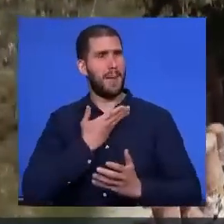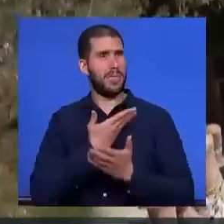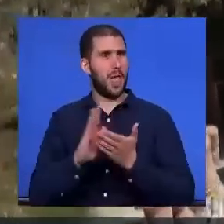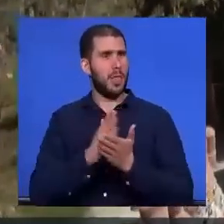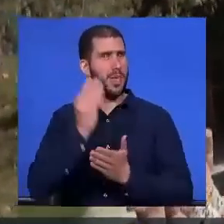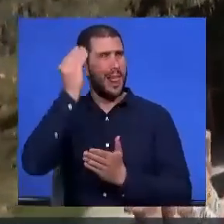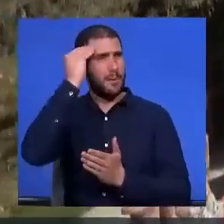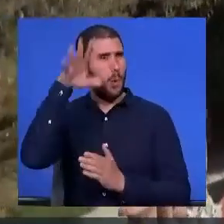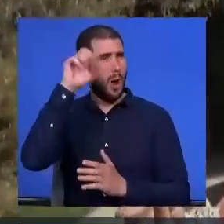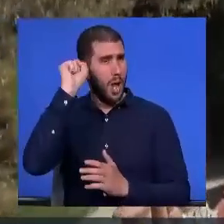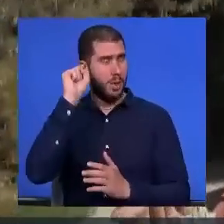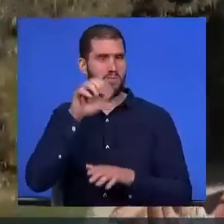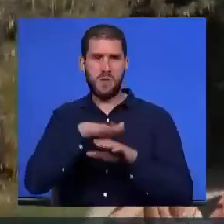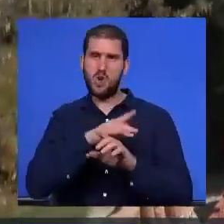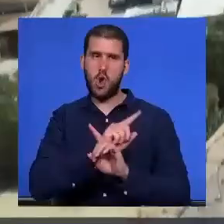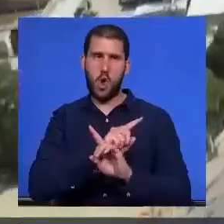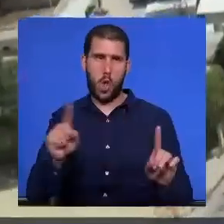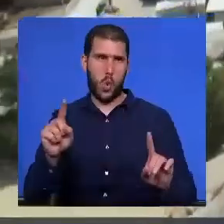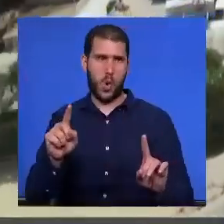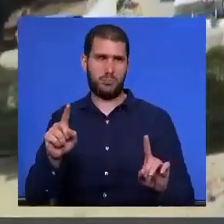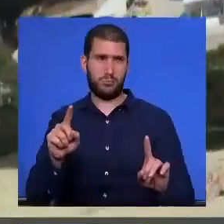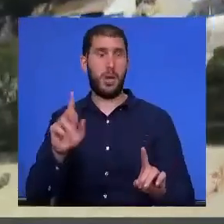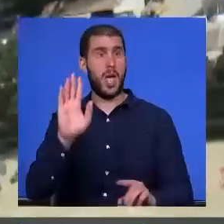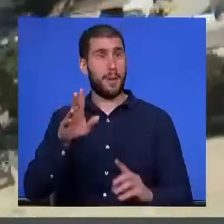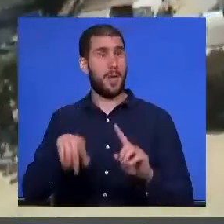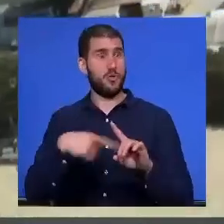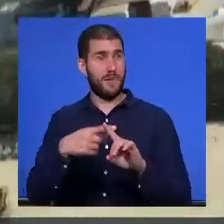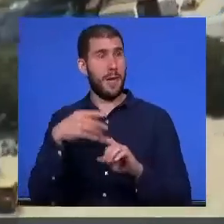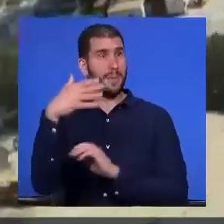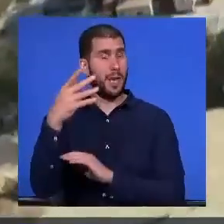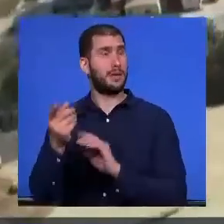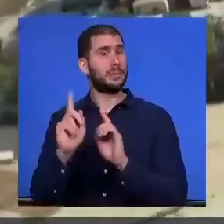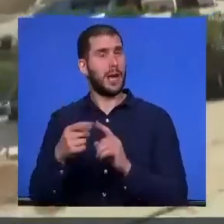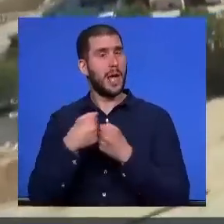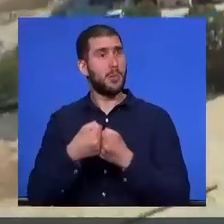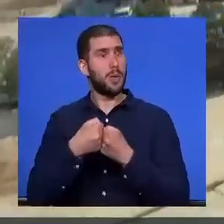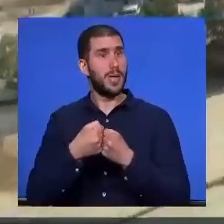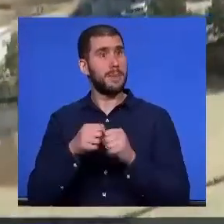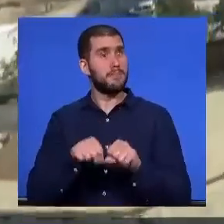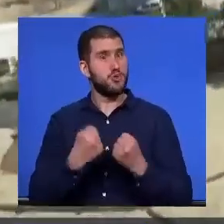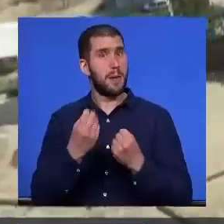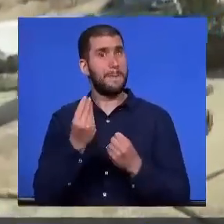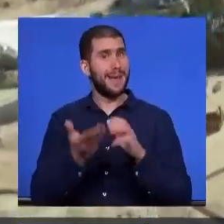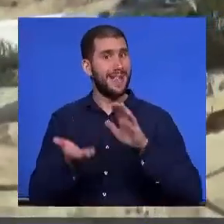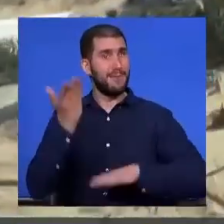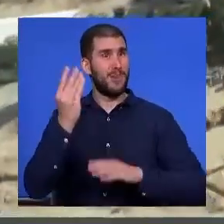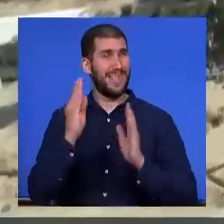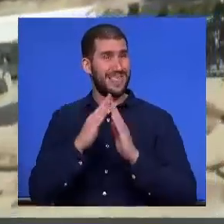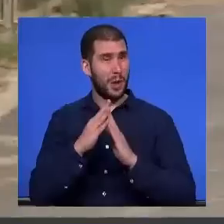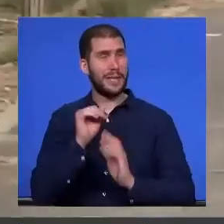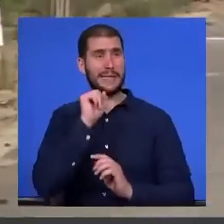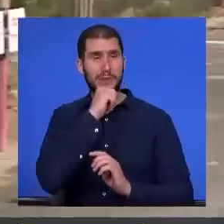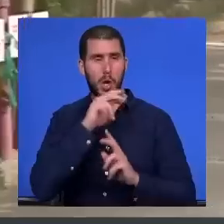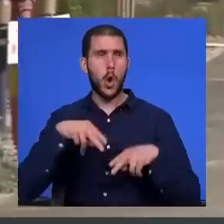את הלקח, נראה שממש לא. גם עכשיו, כשהמדינה נדרשת להתמודד עם משבר מחירי הדירות, ההיסטוריה